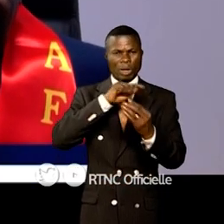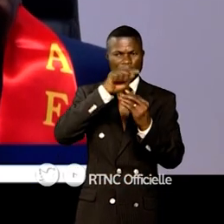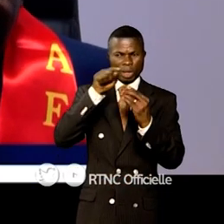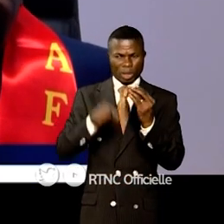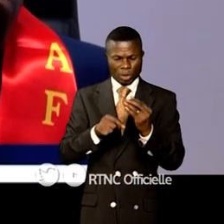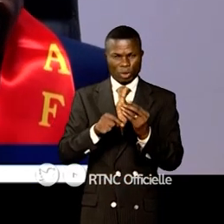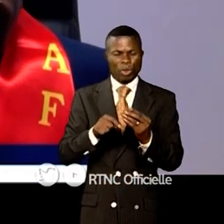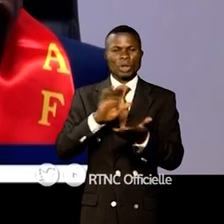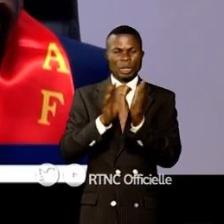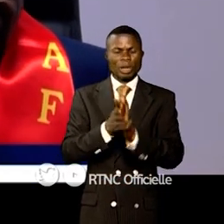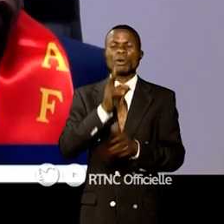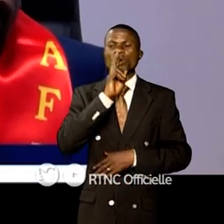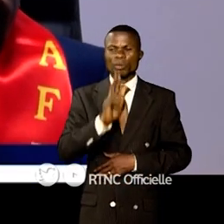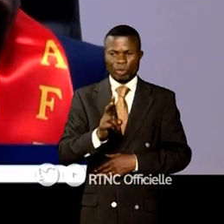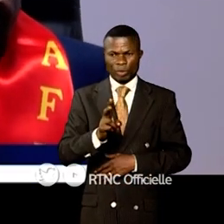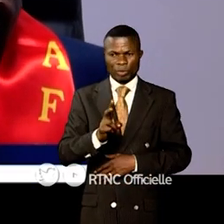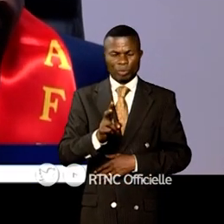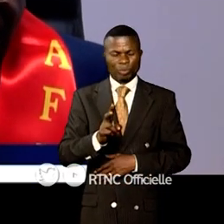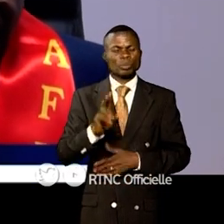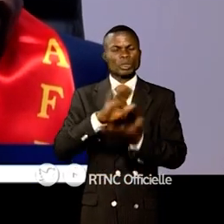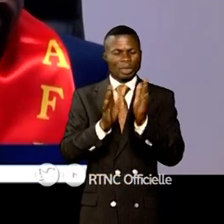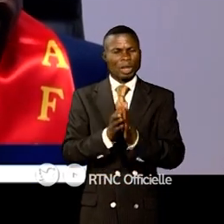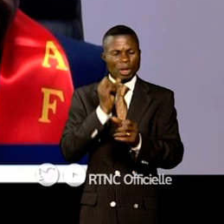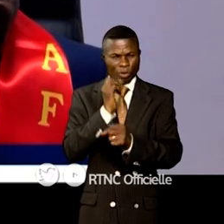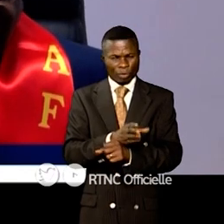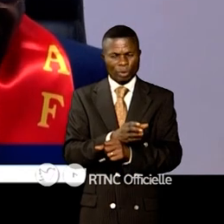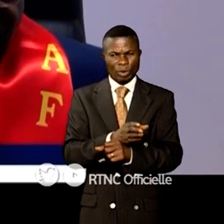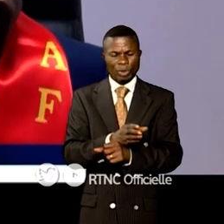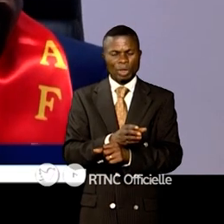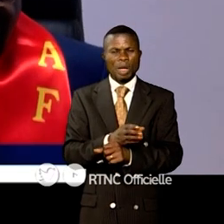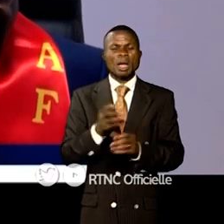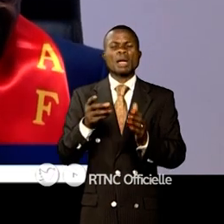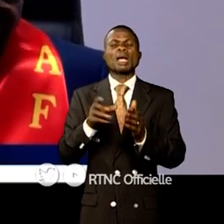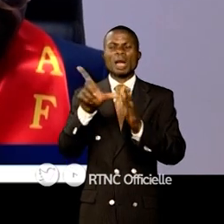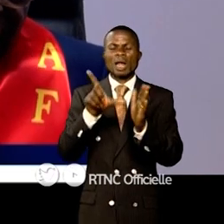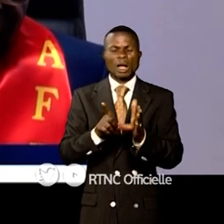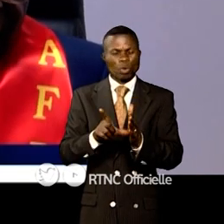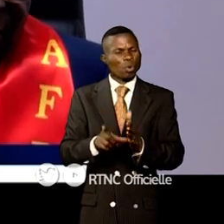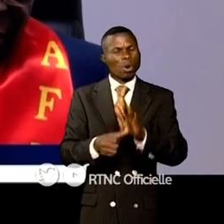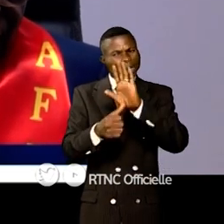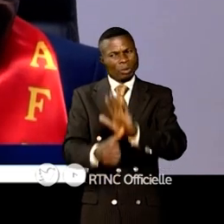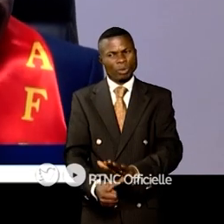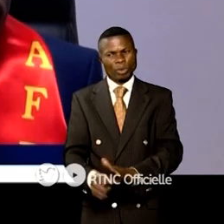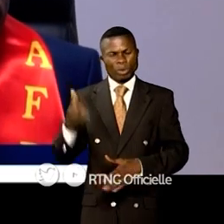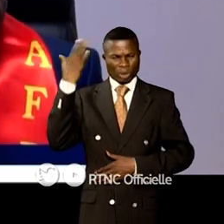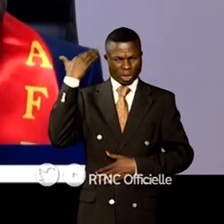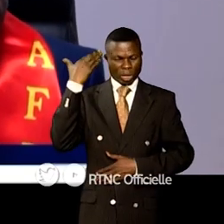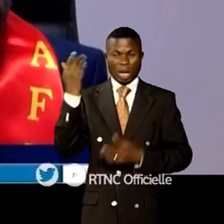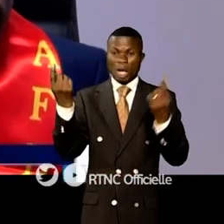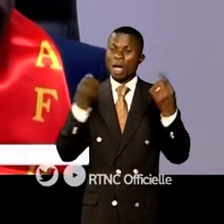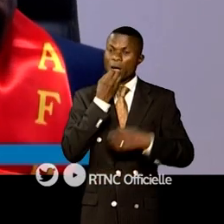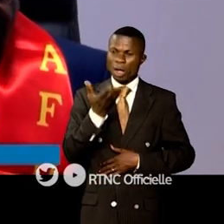la régularisation. On n'a fait que régulariser une procédure qui était irrégulière. Parce que lorsqu'on